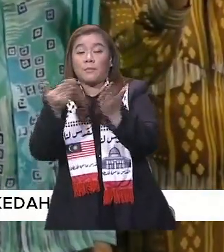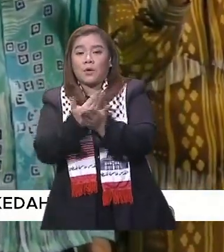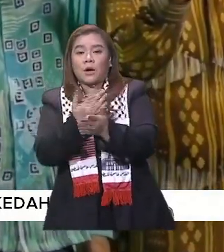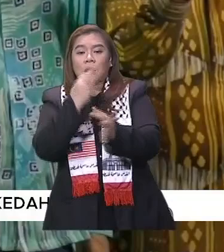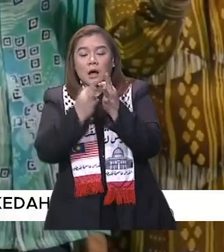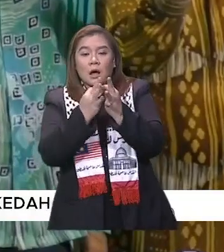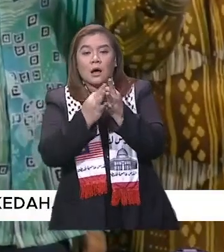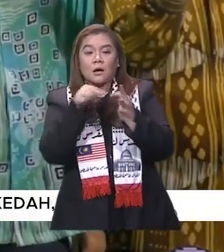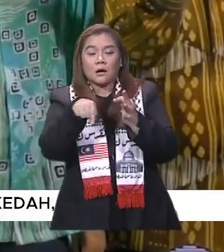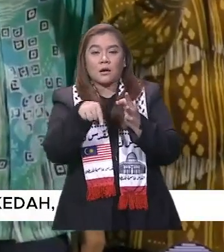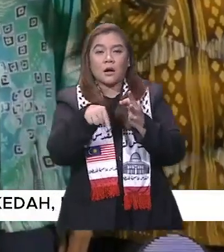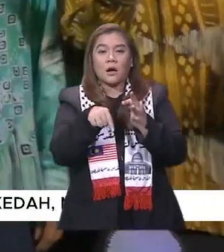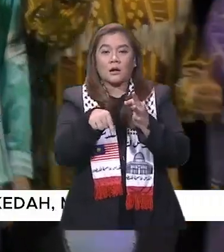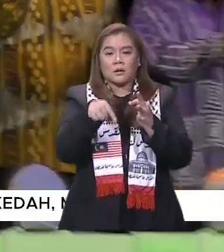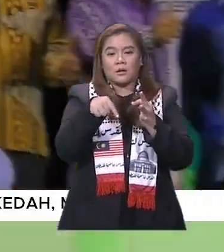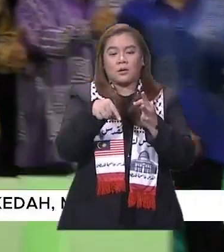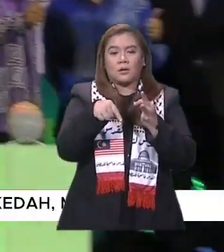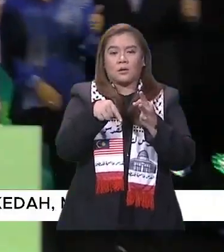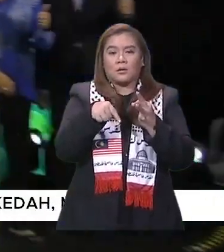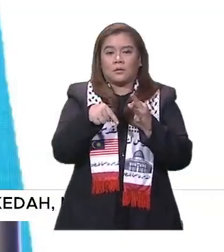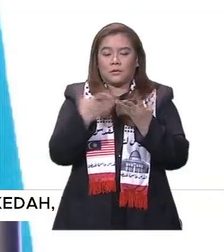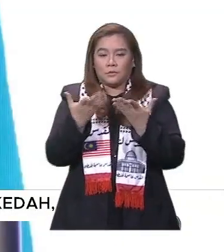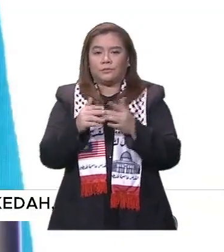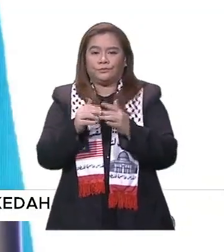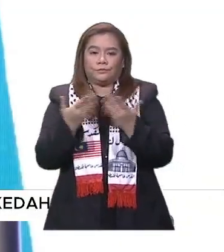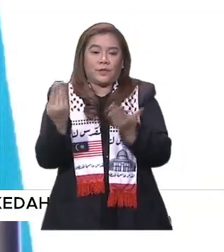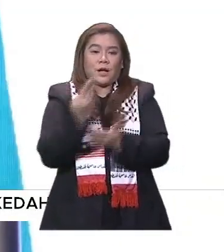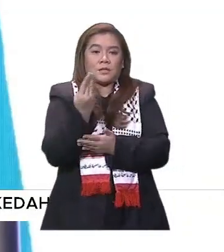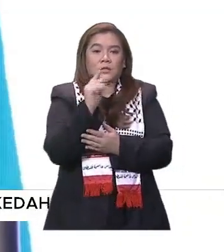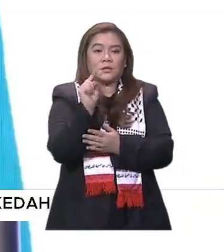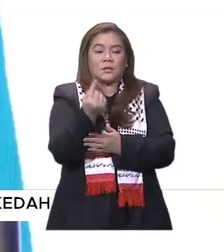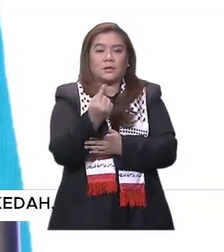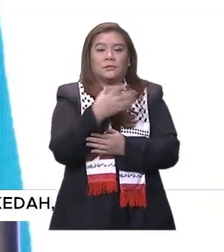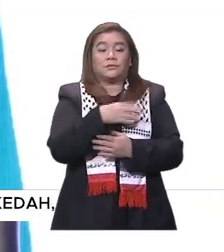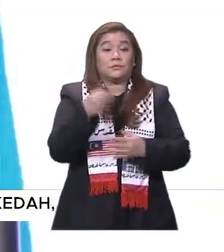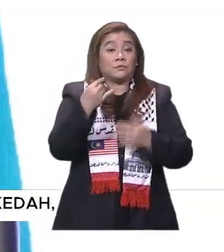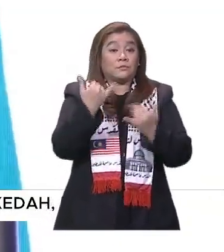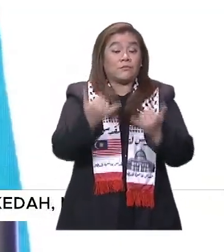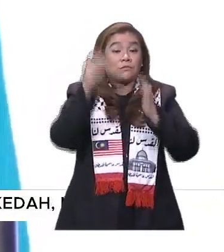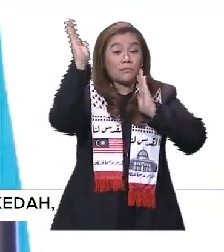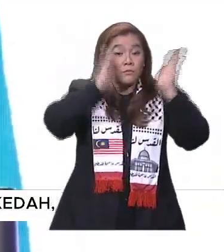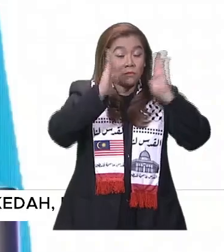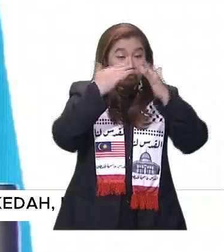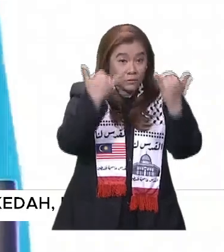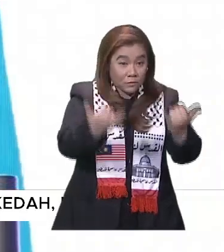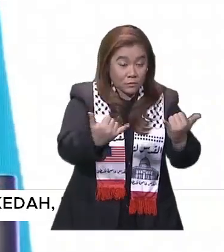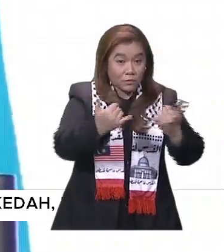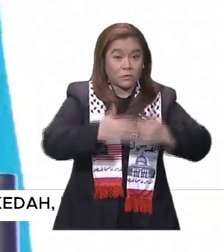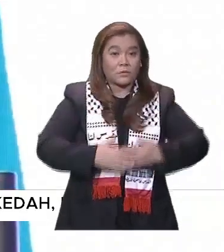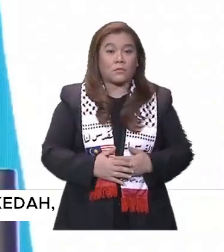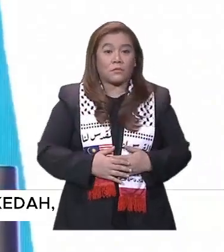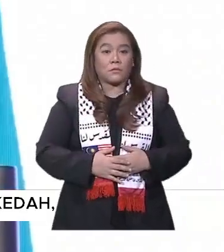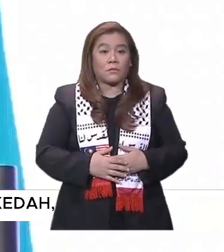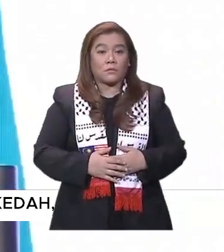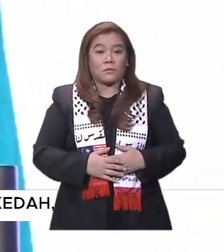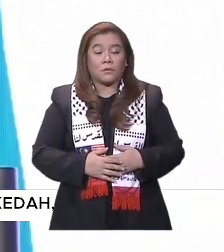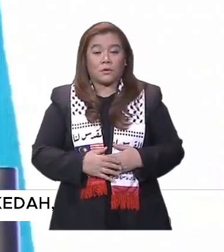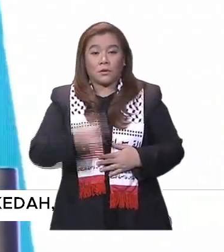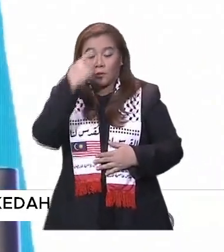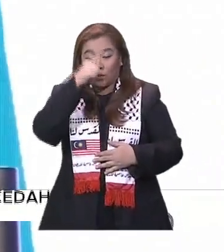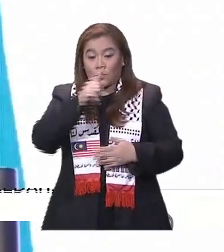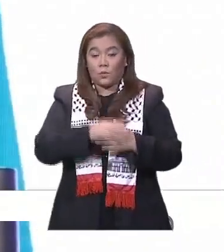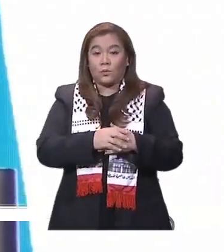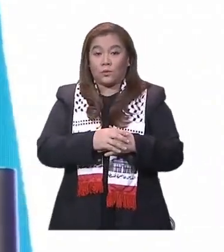terus berfungsi pada kadar biasa. Malaysia now is considered to be a hub for